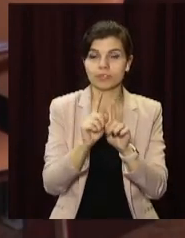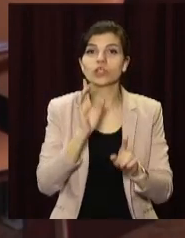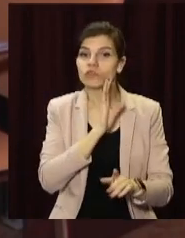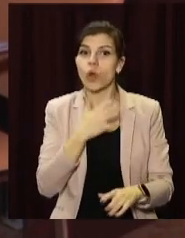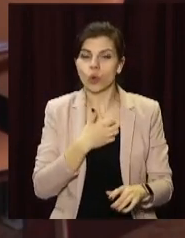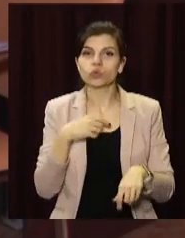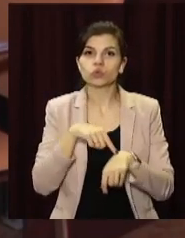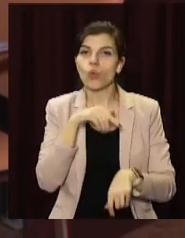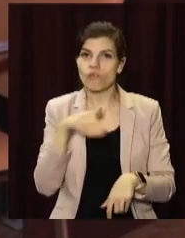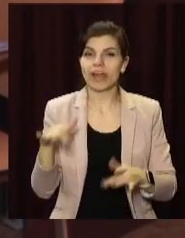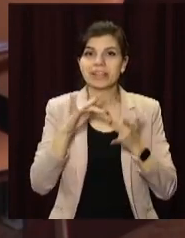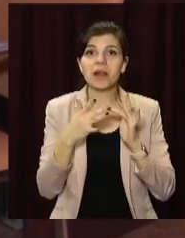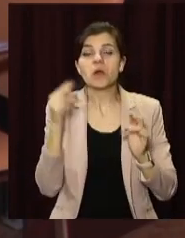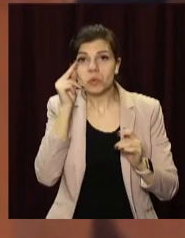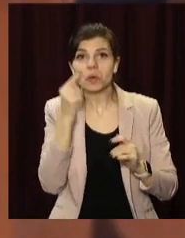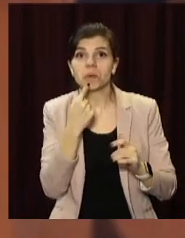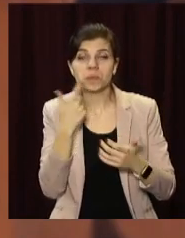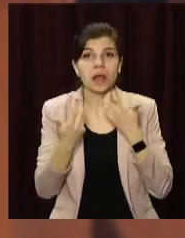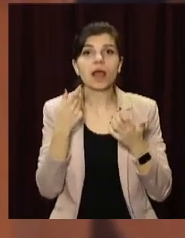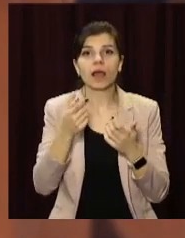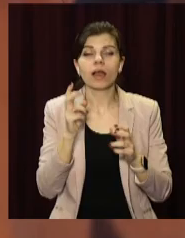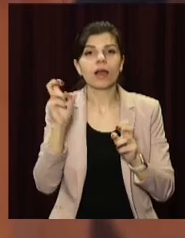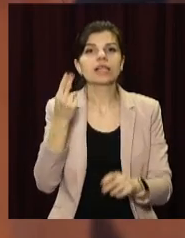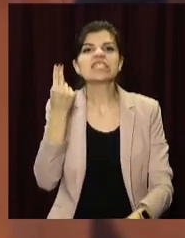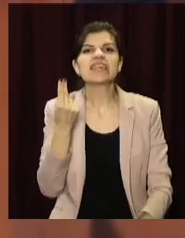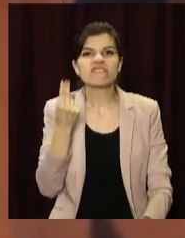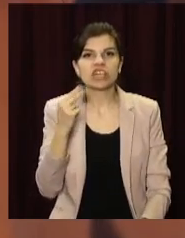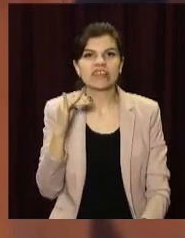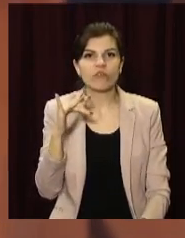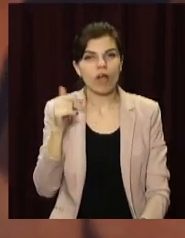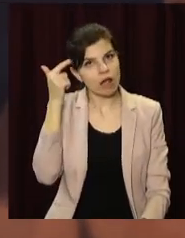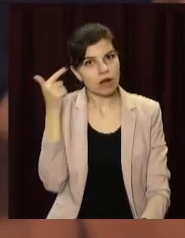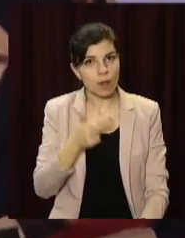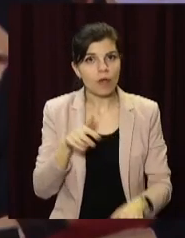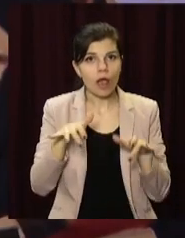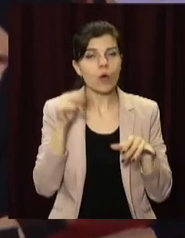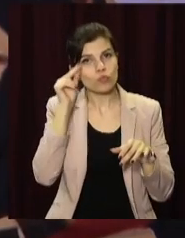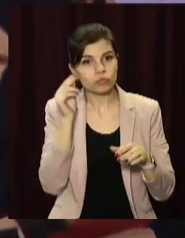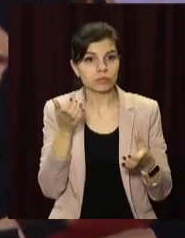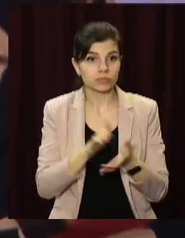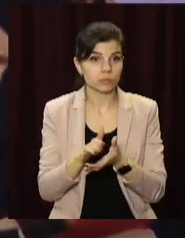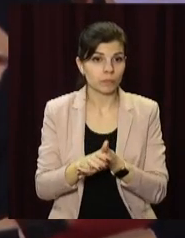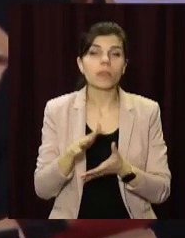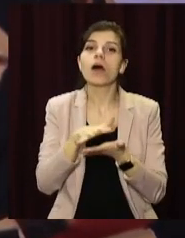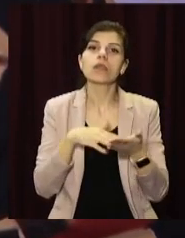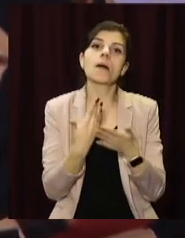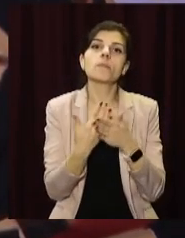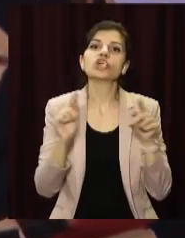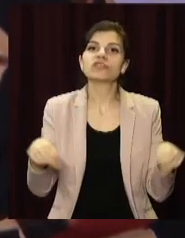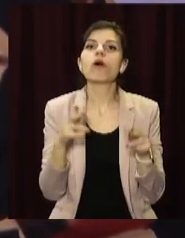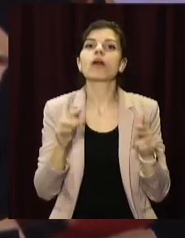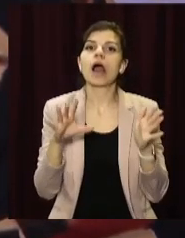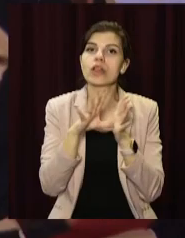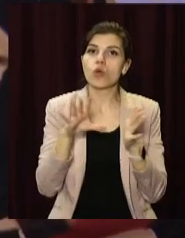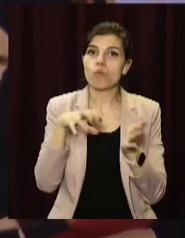впевнено почуватися в інтернеті, тому пішла на курси цифрової грамотності. А далі вже, ну як створити, наприклад,